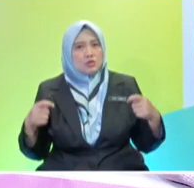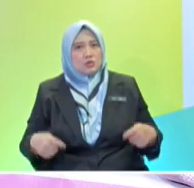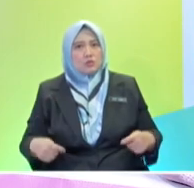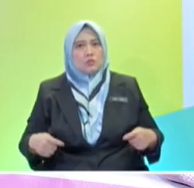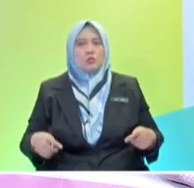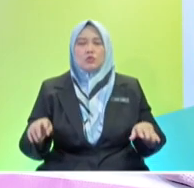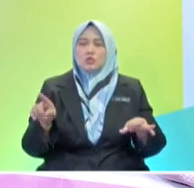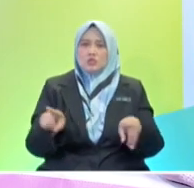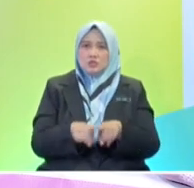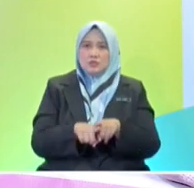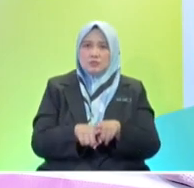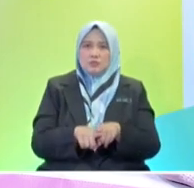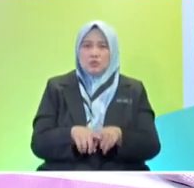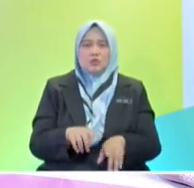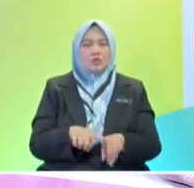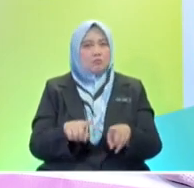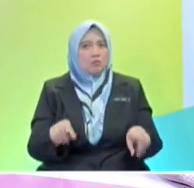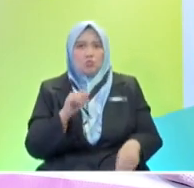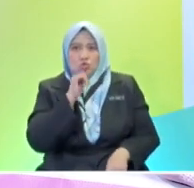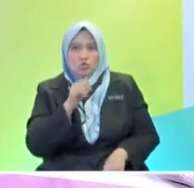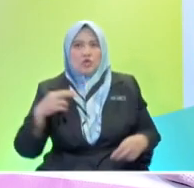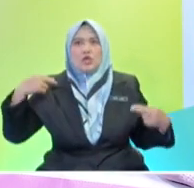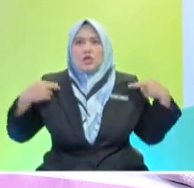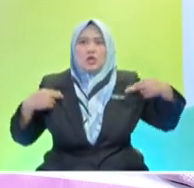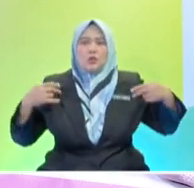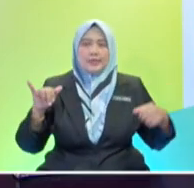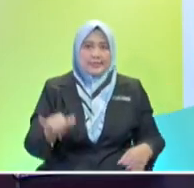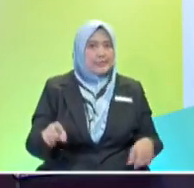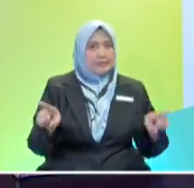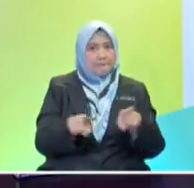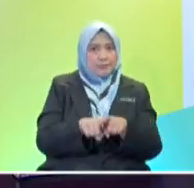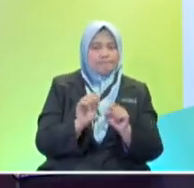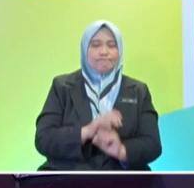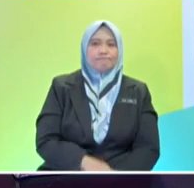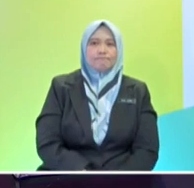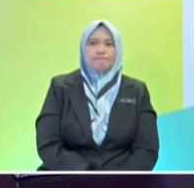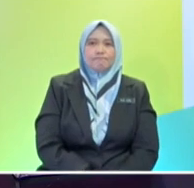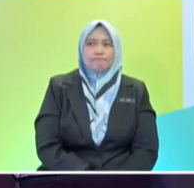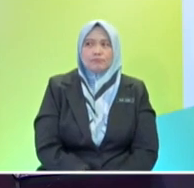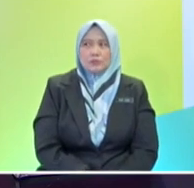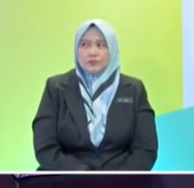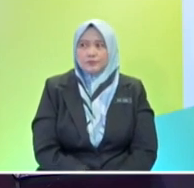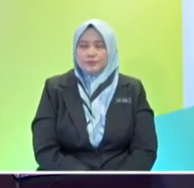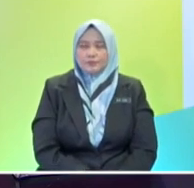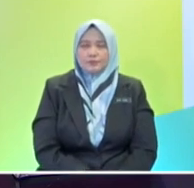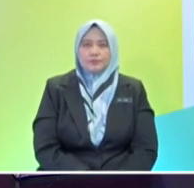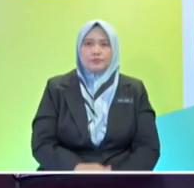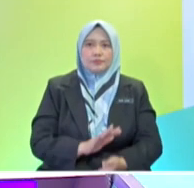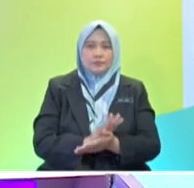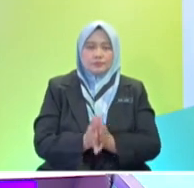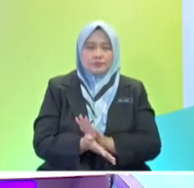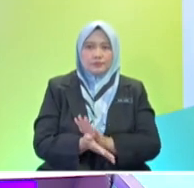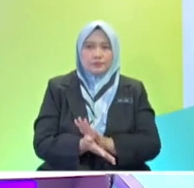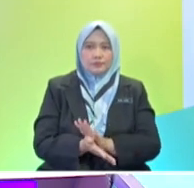cikgu, memandangkan kita dah sampai ke penghujung kelas kita cikgu, secara ringkas sedikit kesimpulan rumusan dari cikgu. Okey, jadi sebenarnya secara